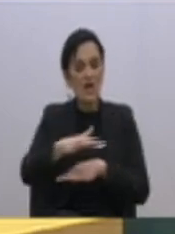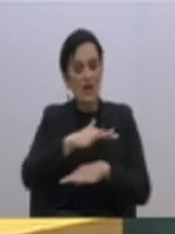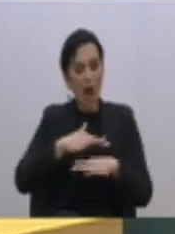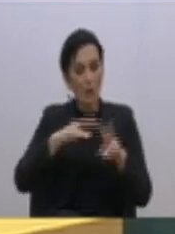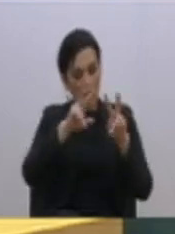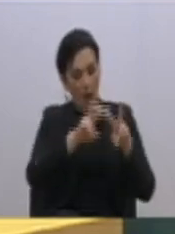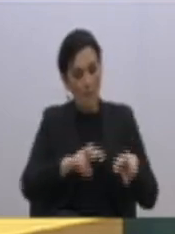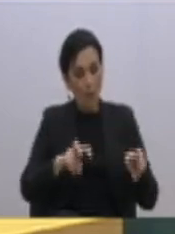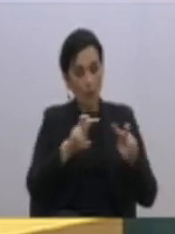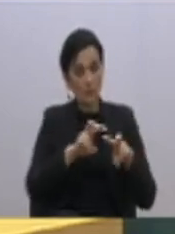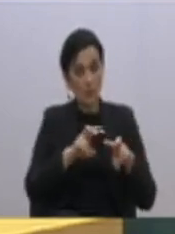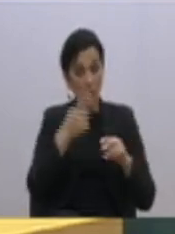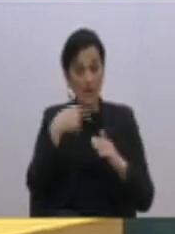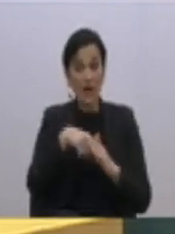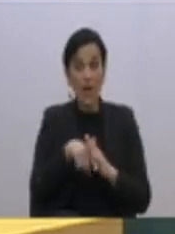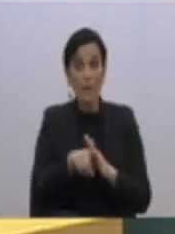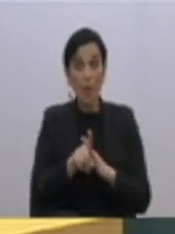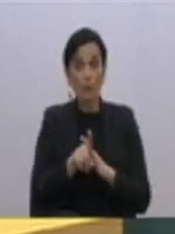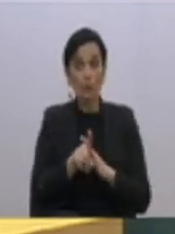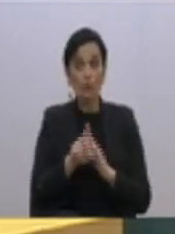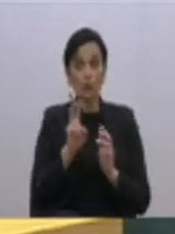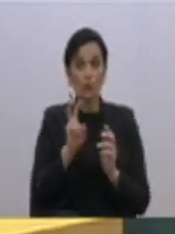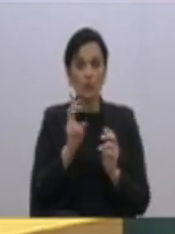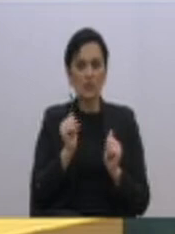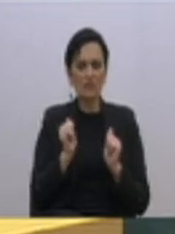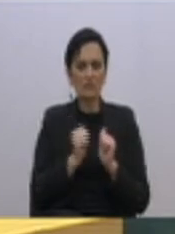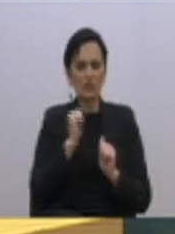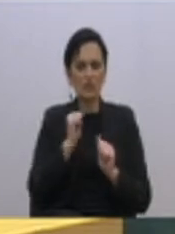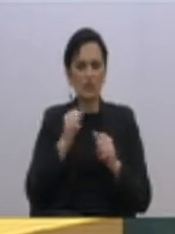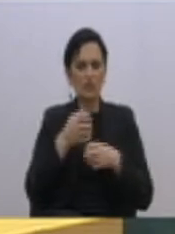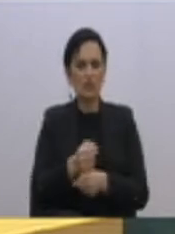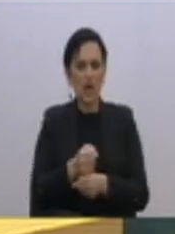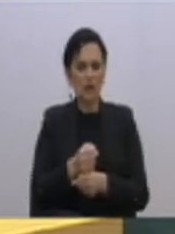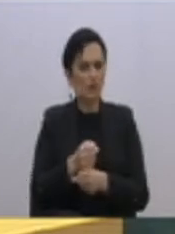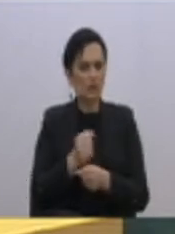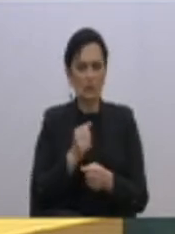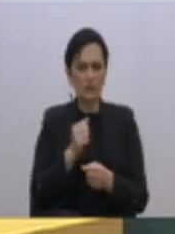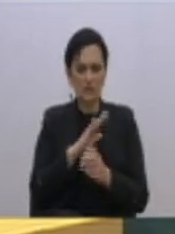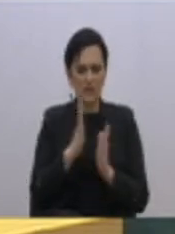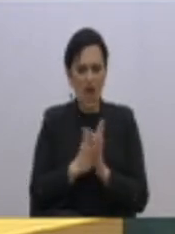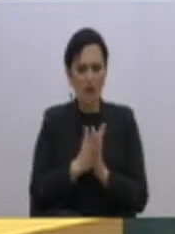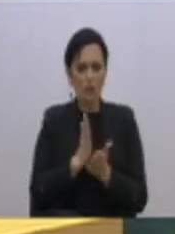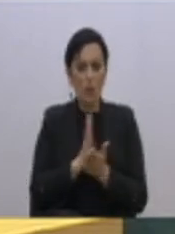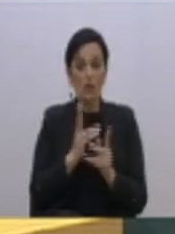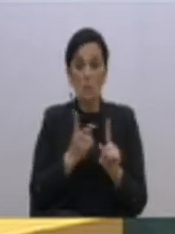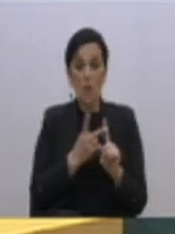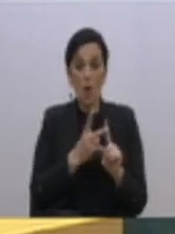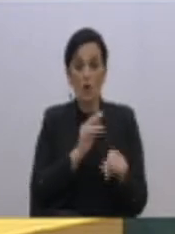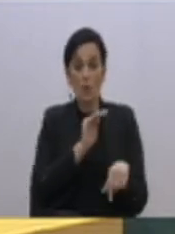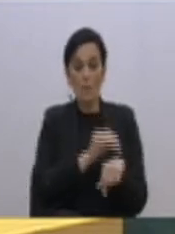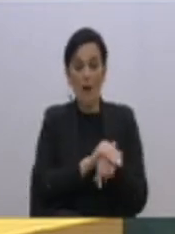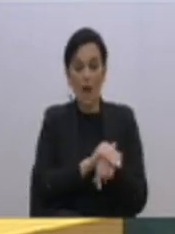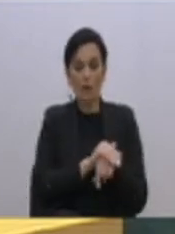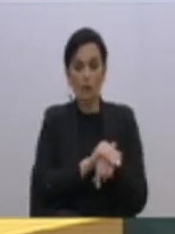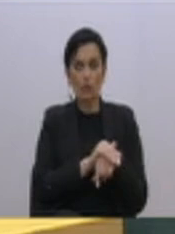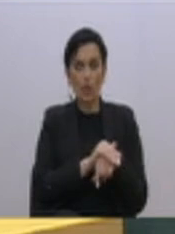ამოწმებს. აქედან გამომდინარე ხისტი შეზღუდვის საჭიროება საერთოდ არ არის. მეორე ფაქტორი, რომელიც